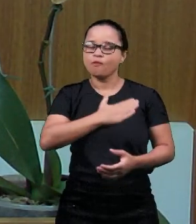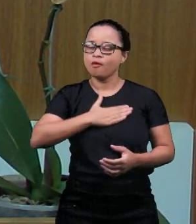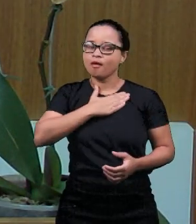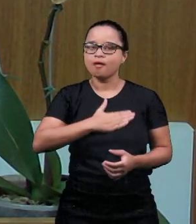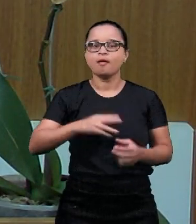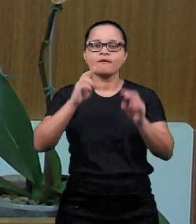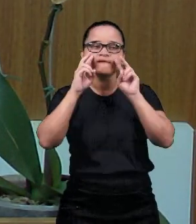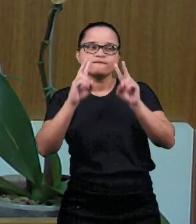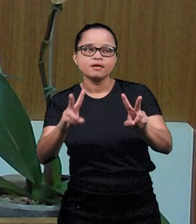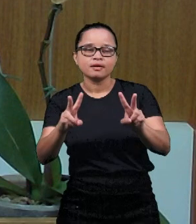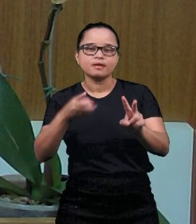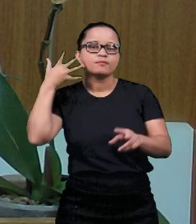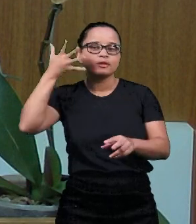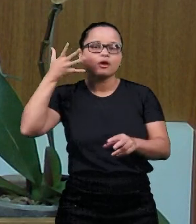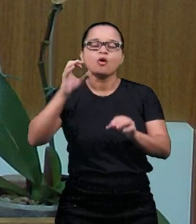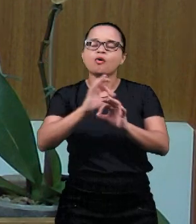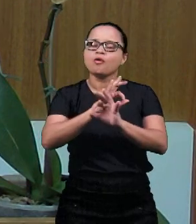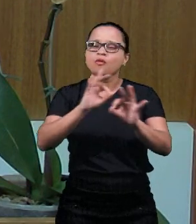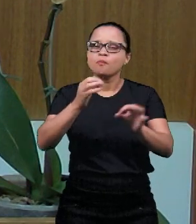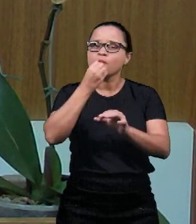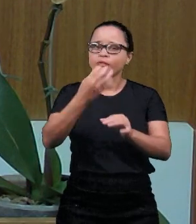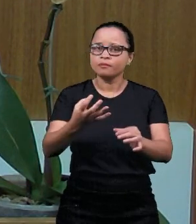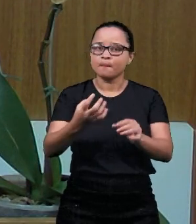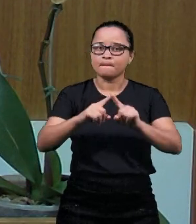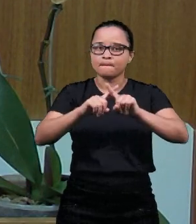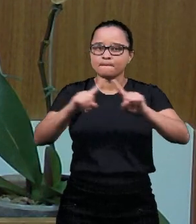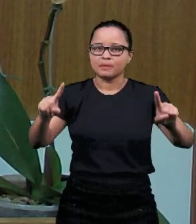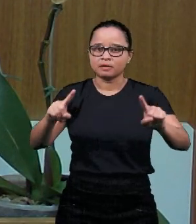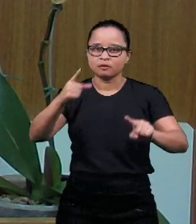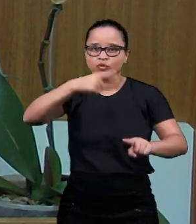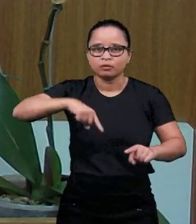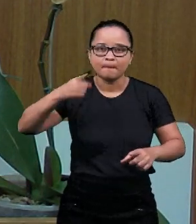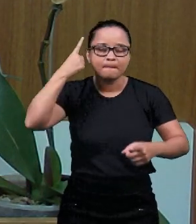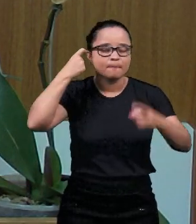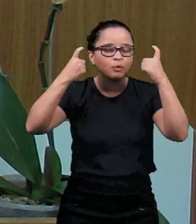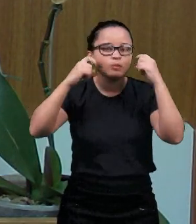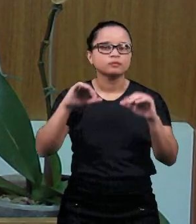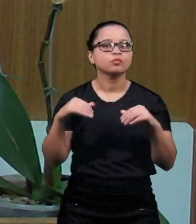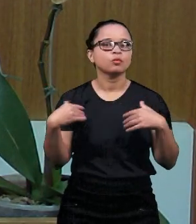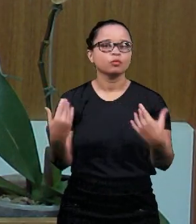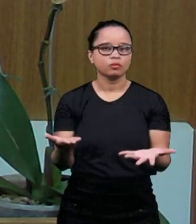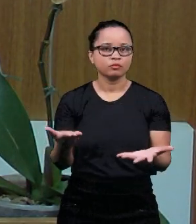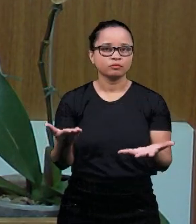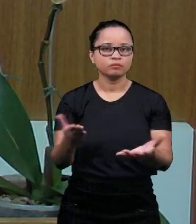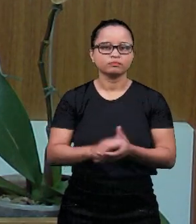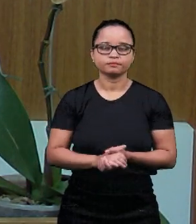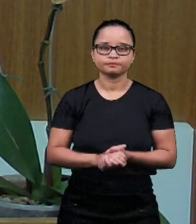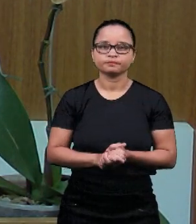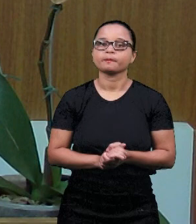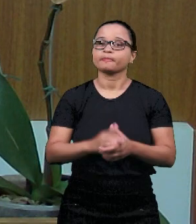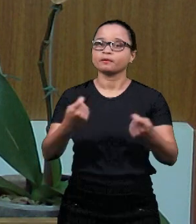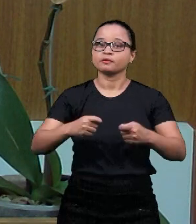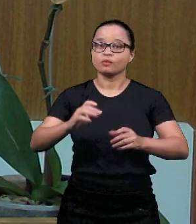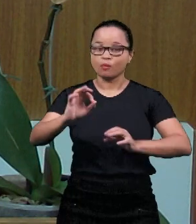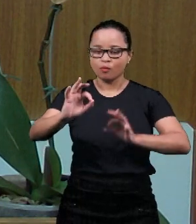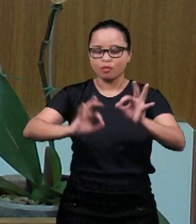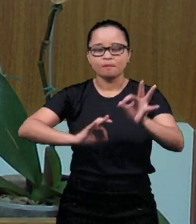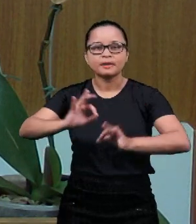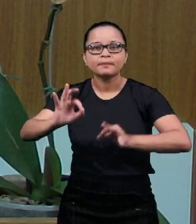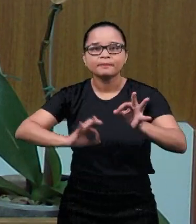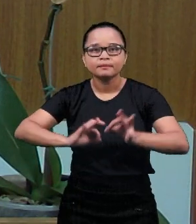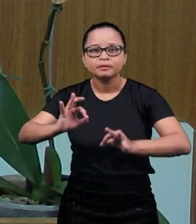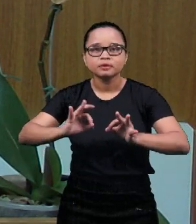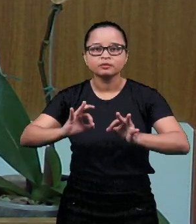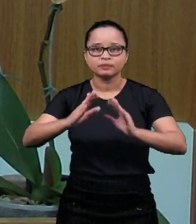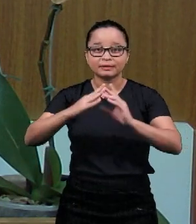grande préoccupation, c'est la préparation de l'Église pour le moment où nous vivons. Ce n'est pas une question